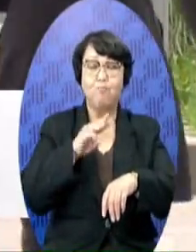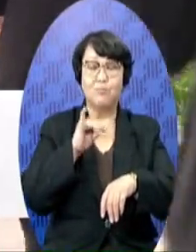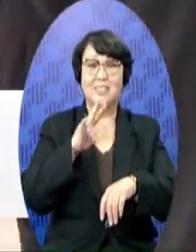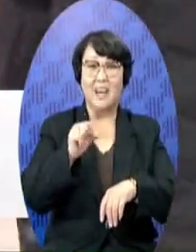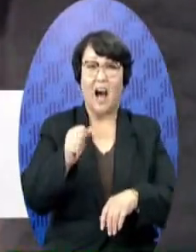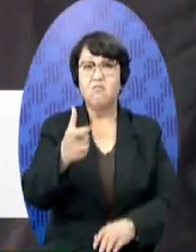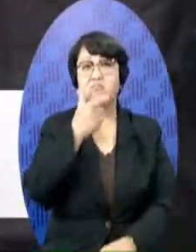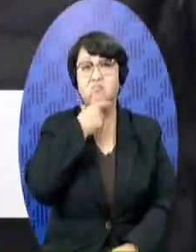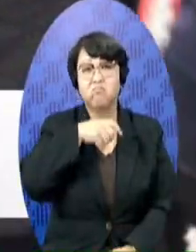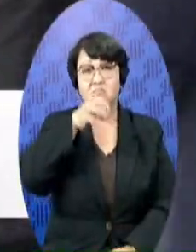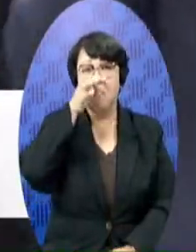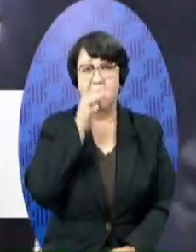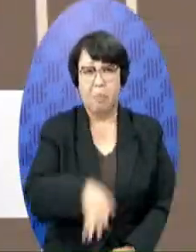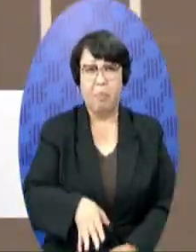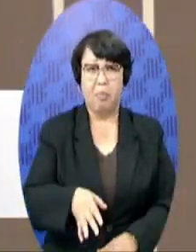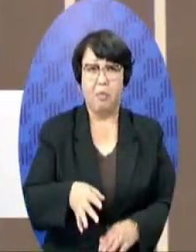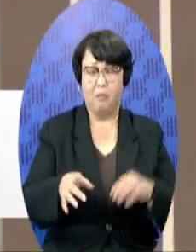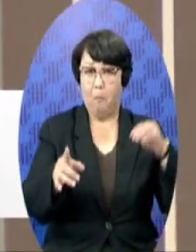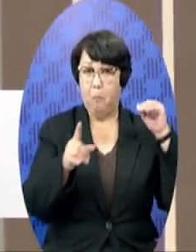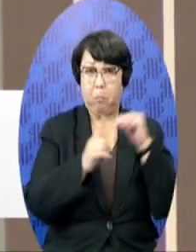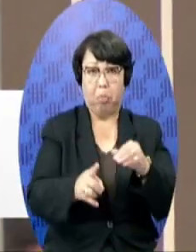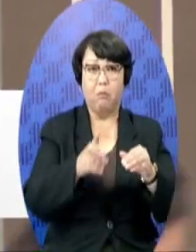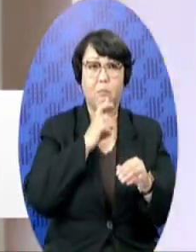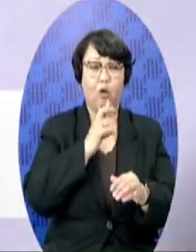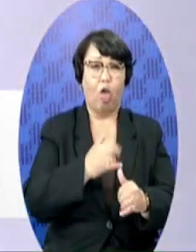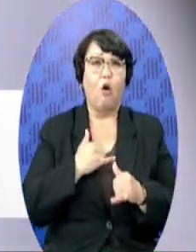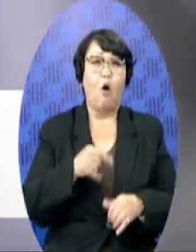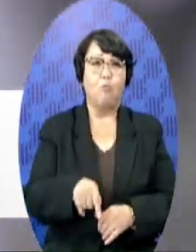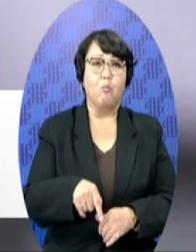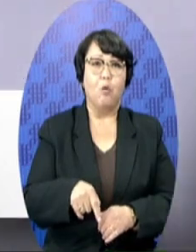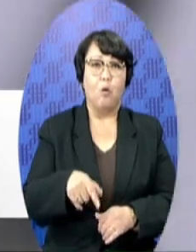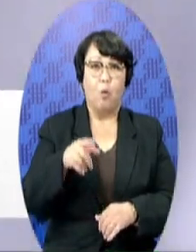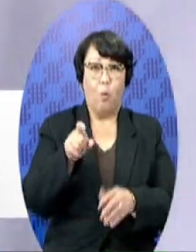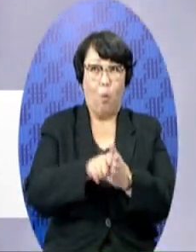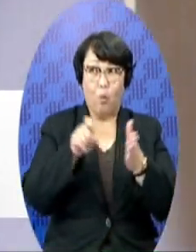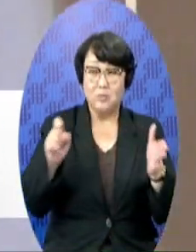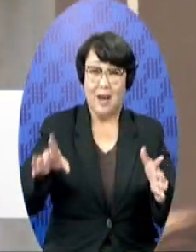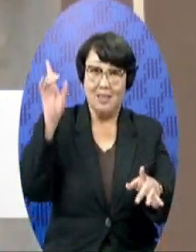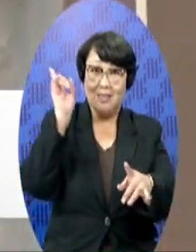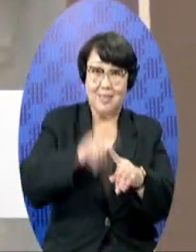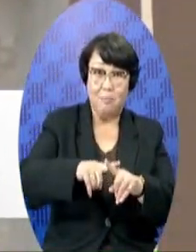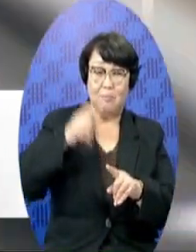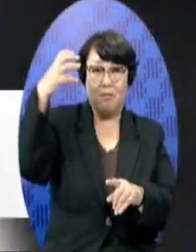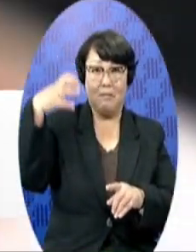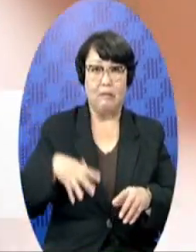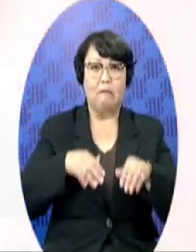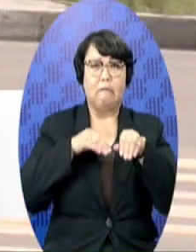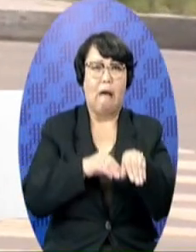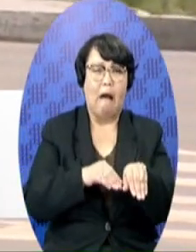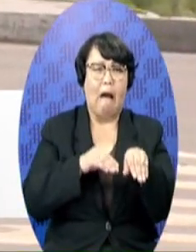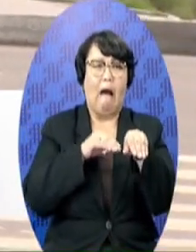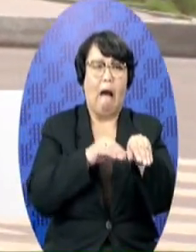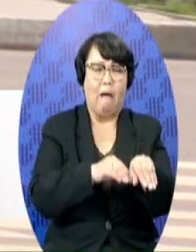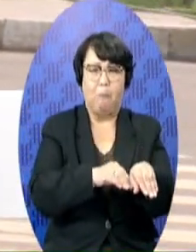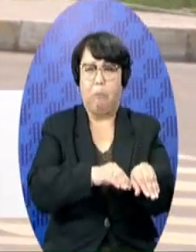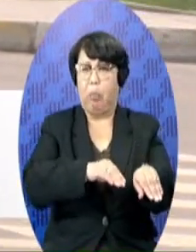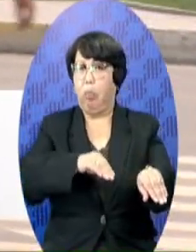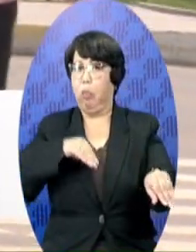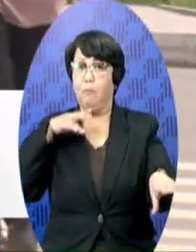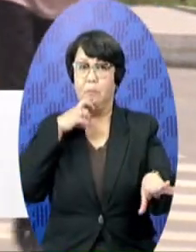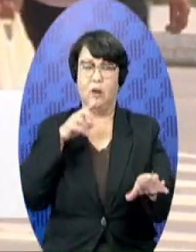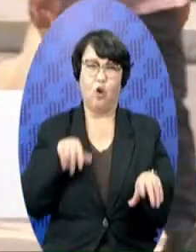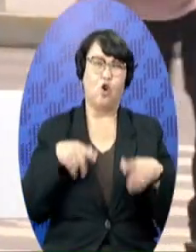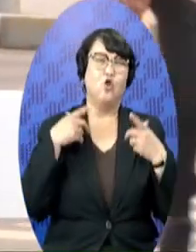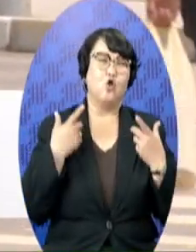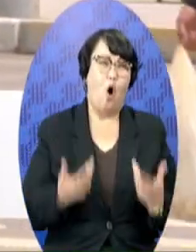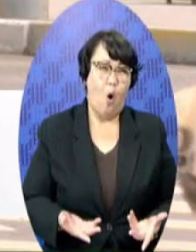дээр осол дүртх эрсдэл нэмэгддэг. Гэтэл гэрэлэн дохооны хугацааг нэмэхэд нөгөө талдаа замын төвчрэл дагаад өсдөг. Тиймээс асуудлыг